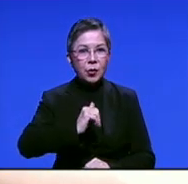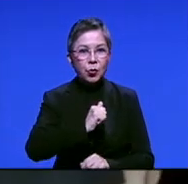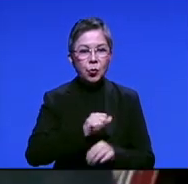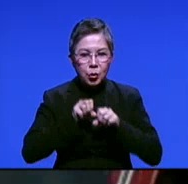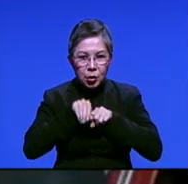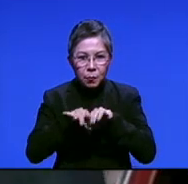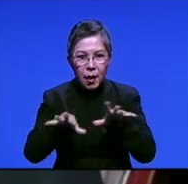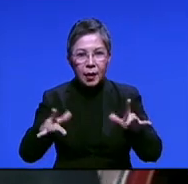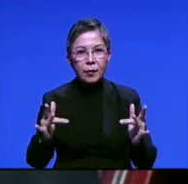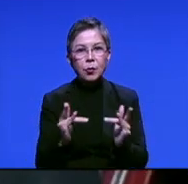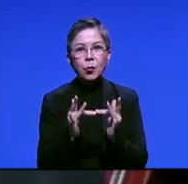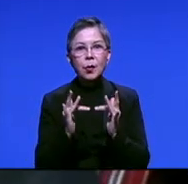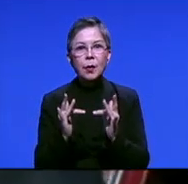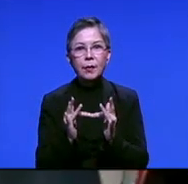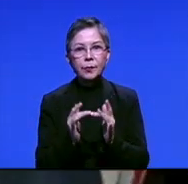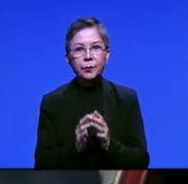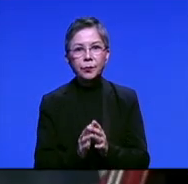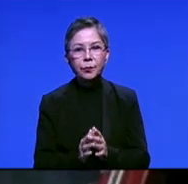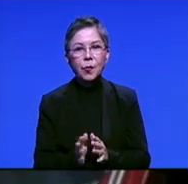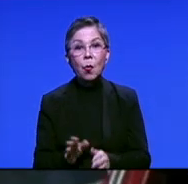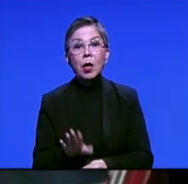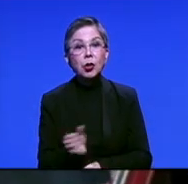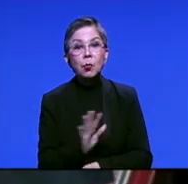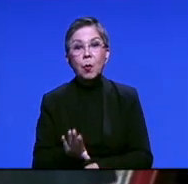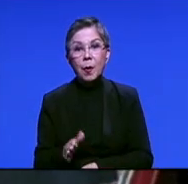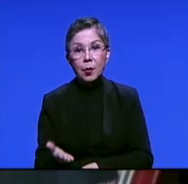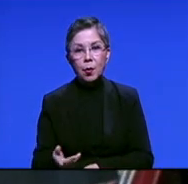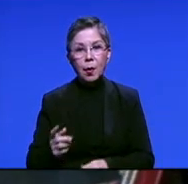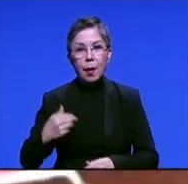sosial media. Pasca wafat, kuasa hukum